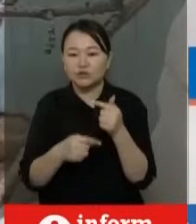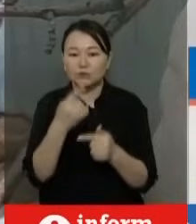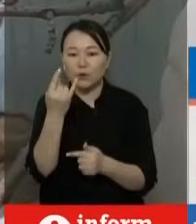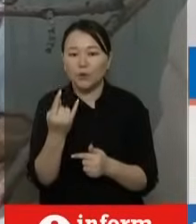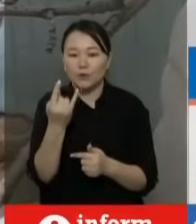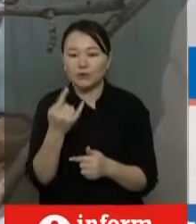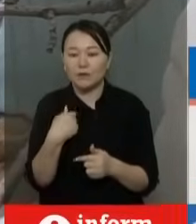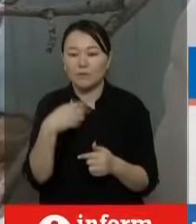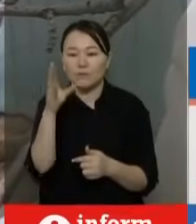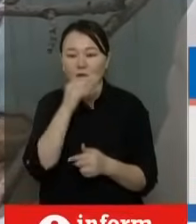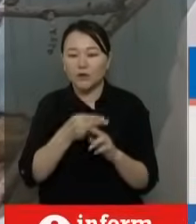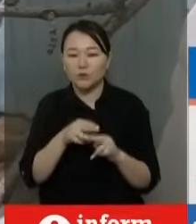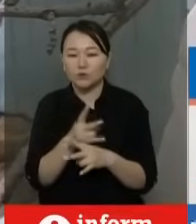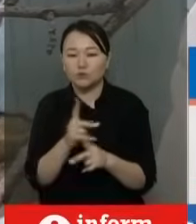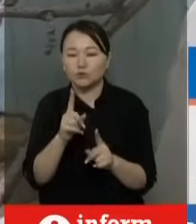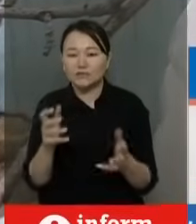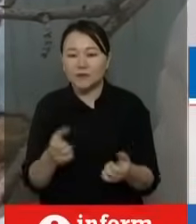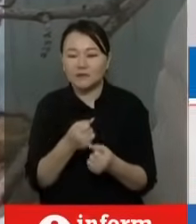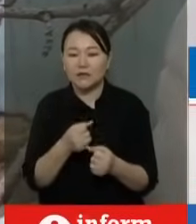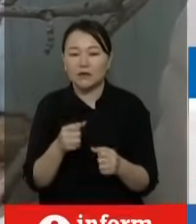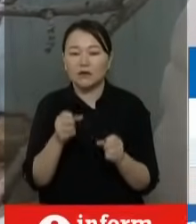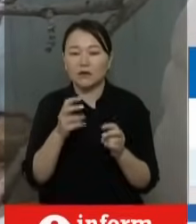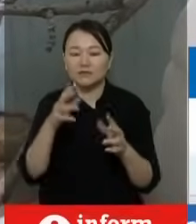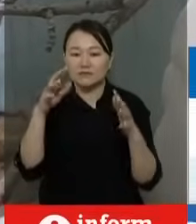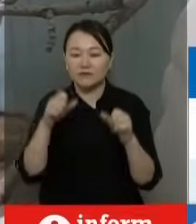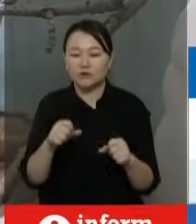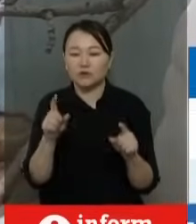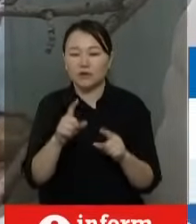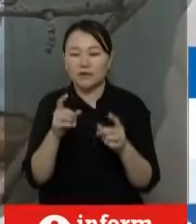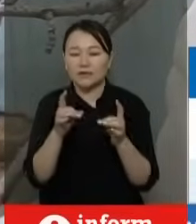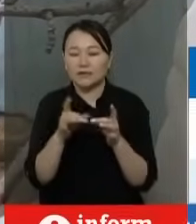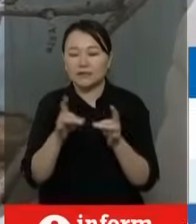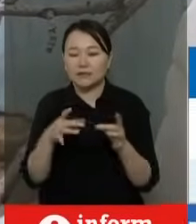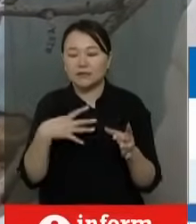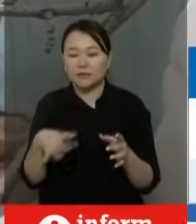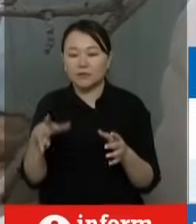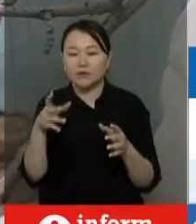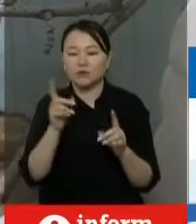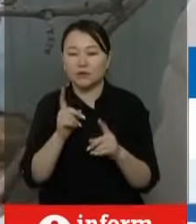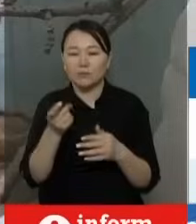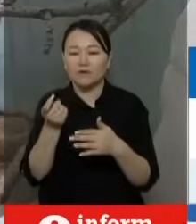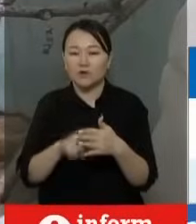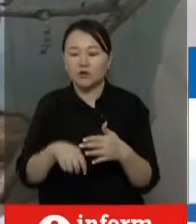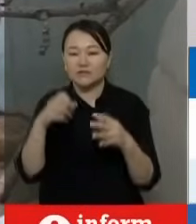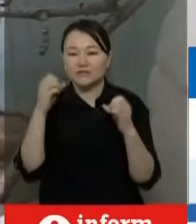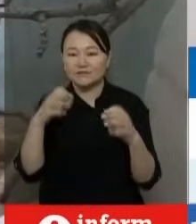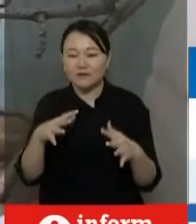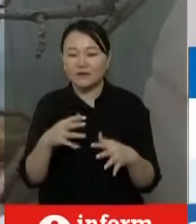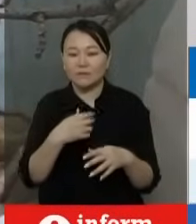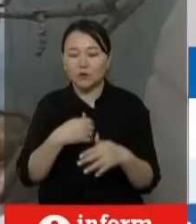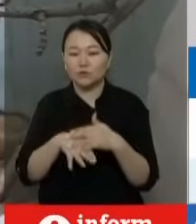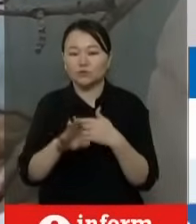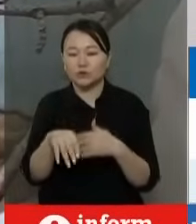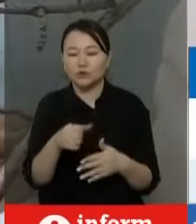Мы могли бы хоть в эту ночь что-то спасти, но так как свет отключили, чтобы замыкания не было, чтобы нас током там не убило, мы свет выключили и ушли его